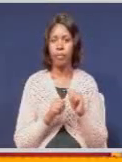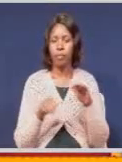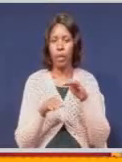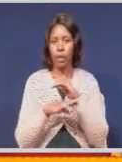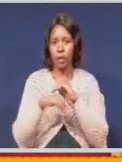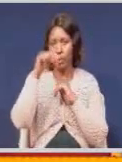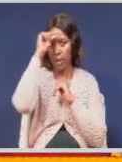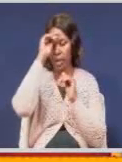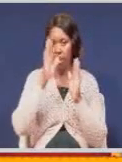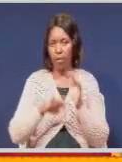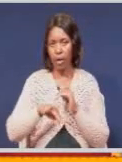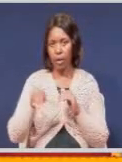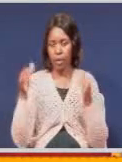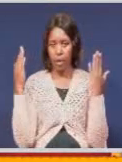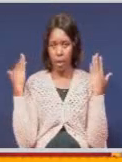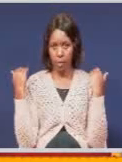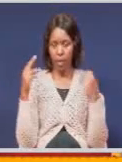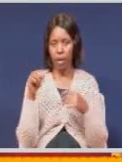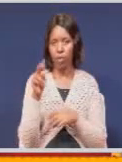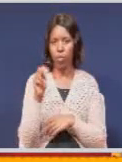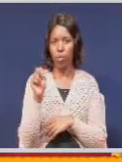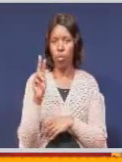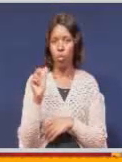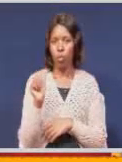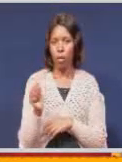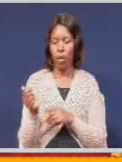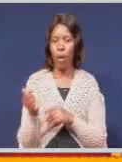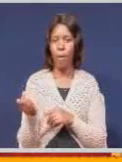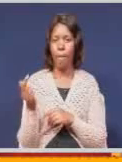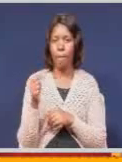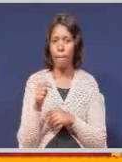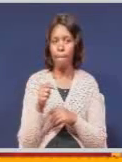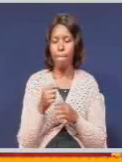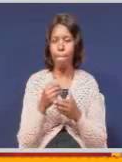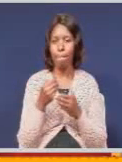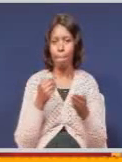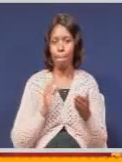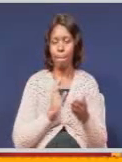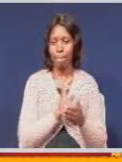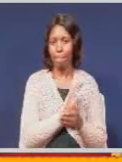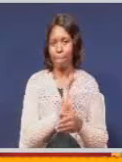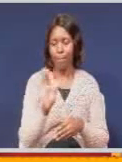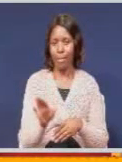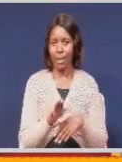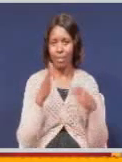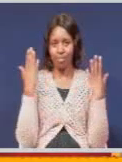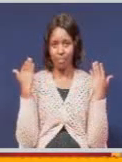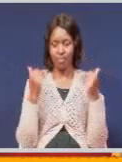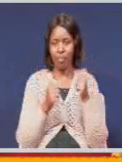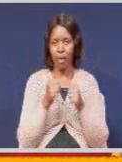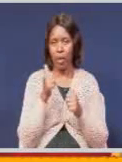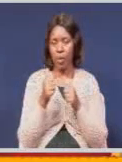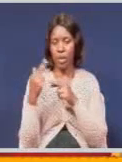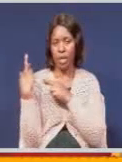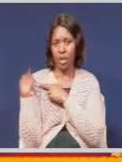Munini wa gavana kaunti ene ya Meru Mutuma Ithinkia na kinye tembele kamite ya mbunge kaunti ya Meru ile rungamirite